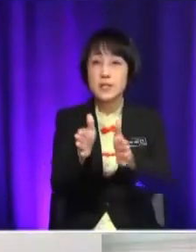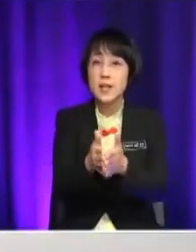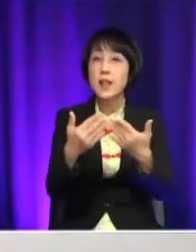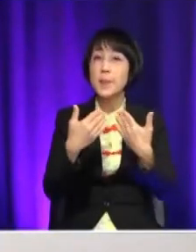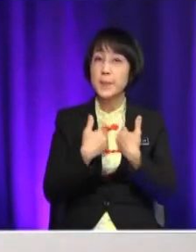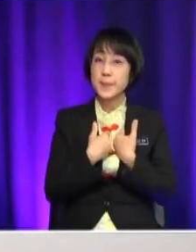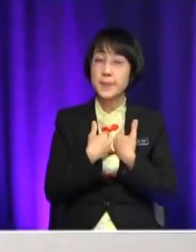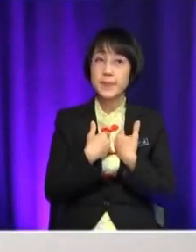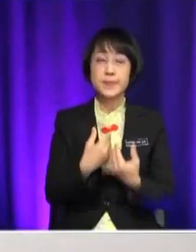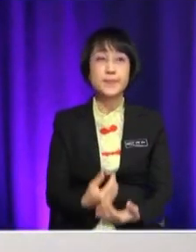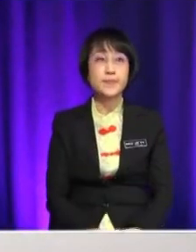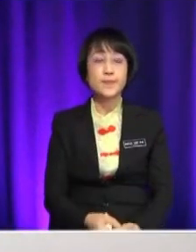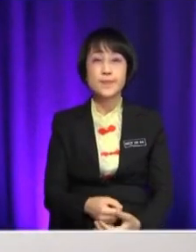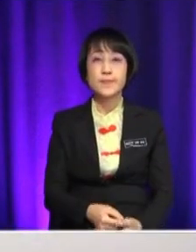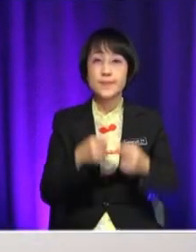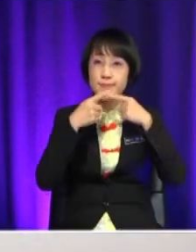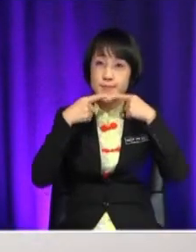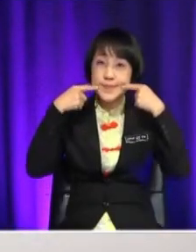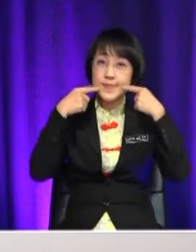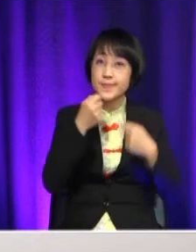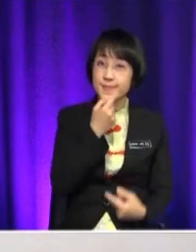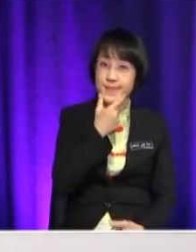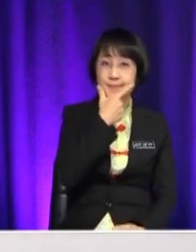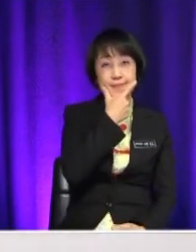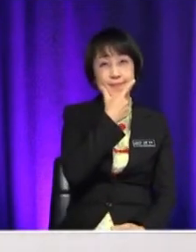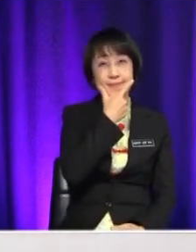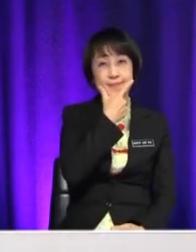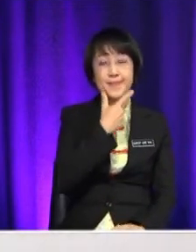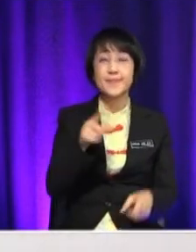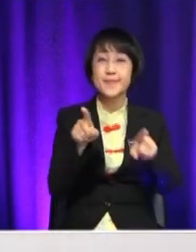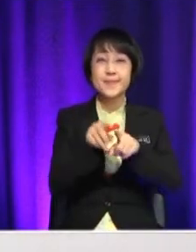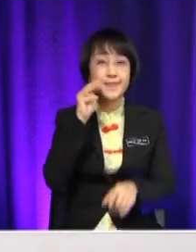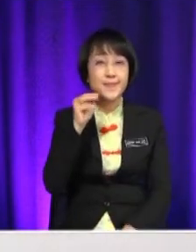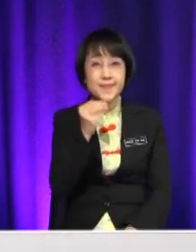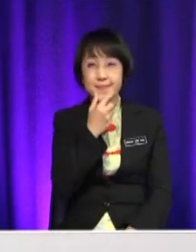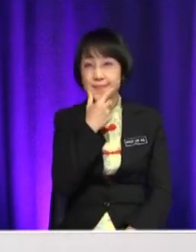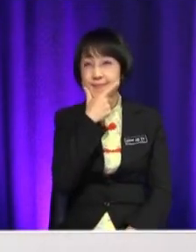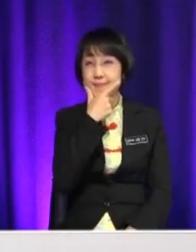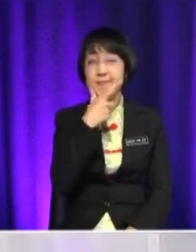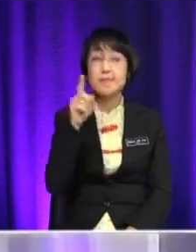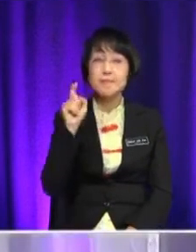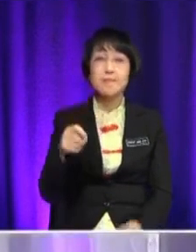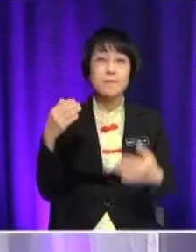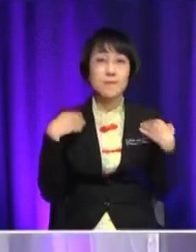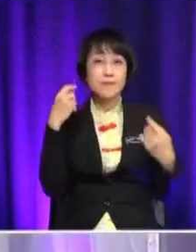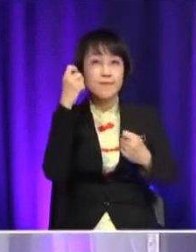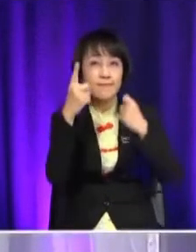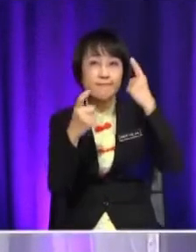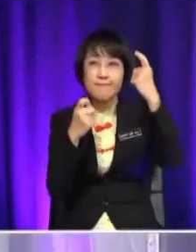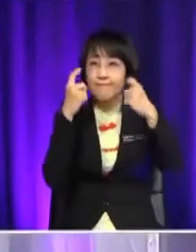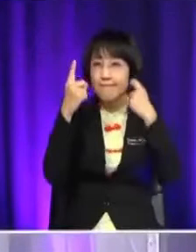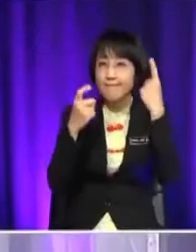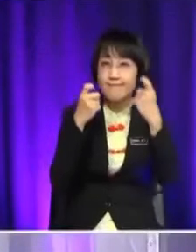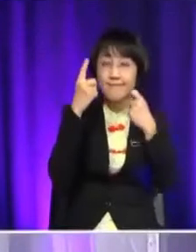Ya. Senyuman. Macam Mira. Mira banyak senyum, kan? Kena ada mimik muka. Maksudnya mata